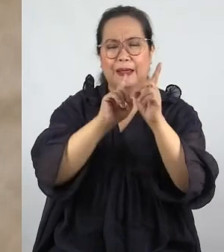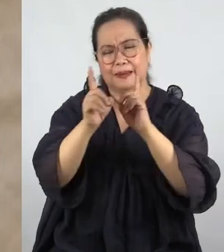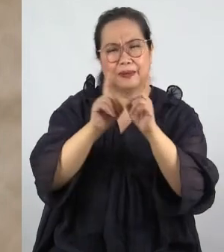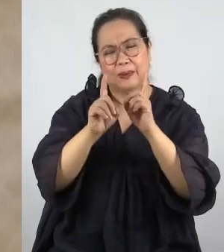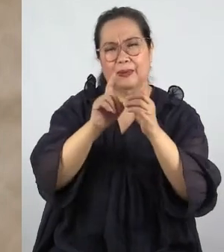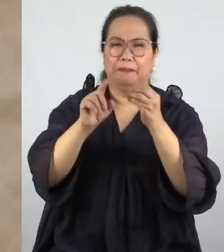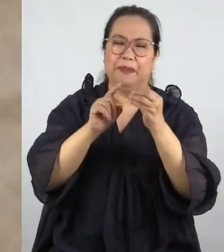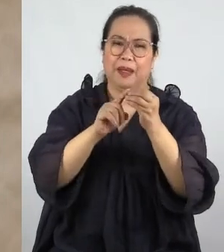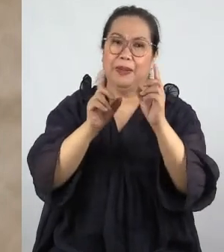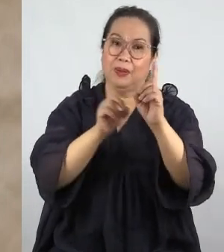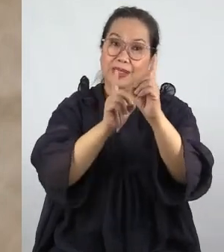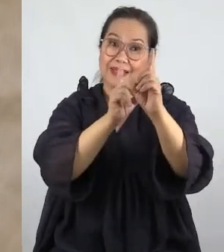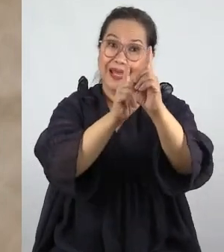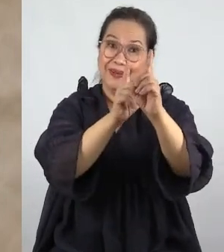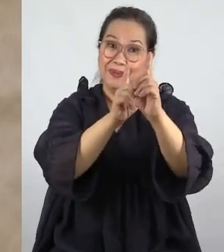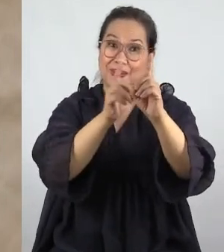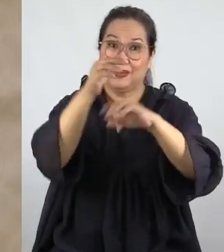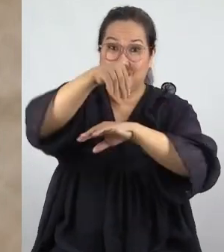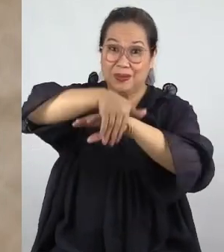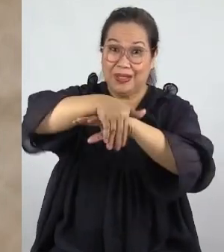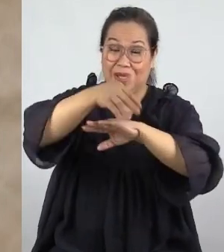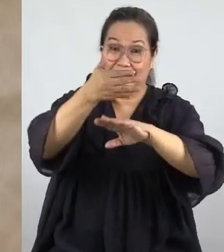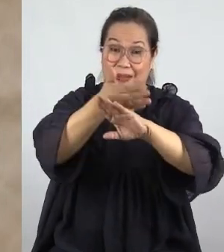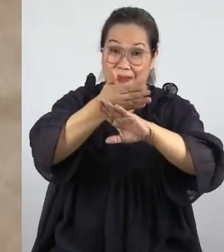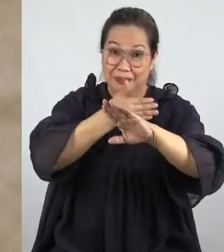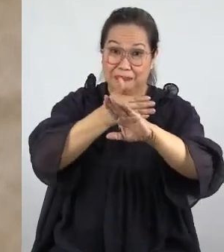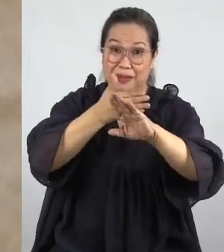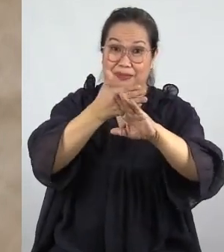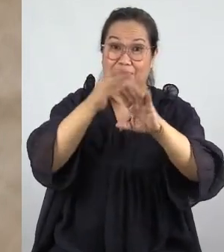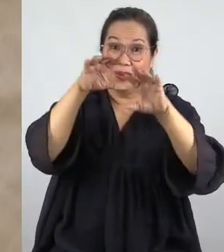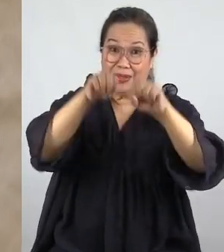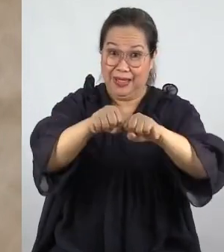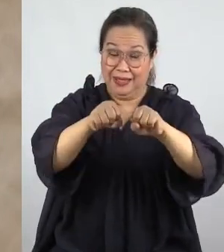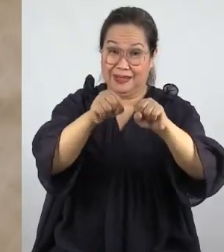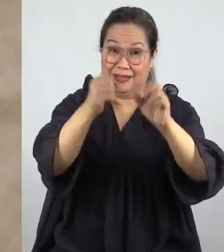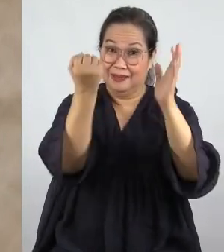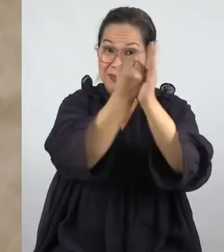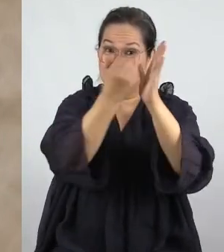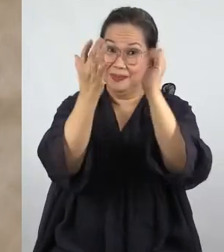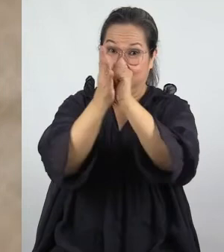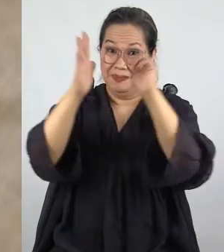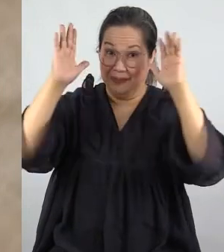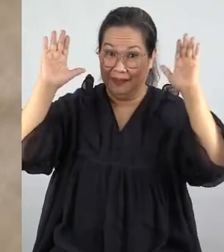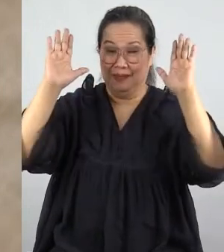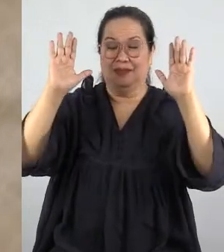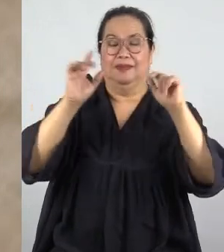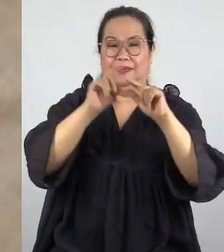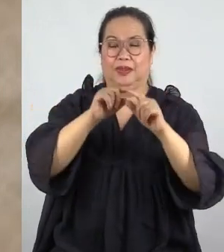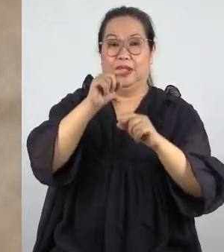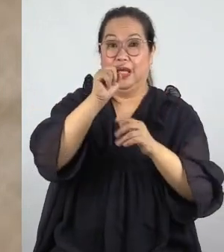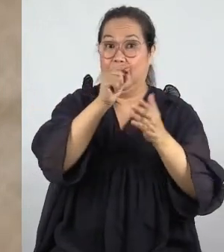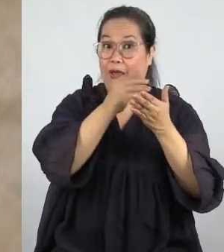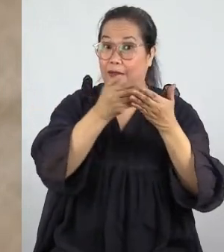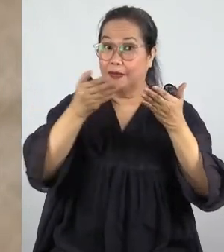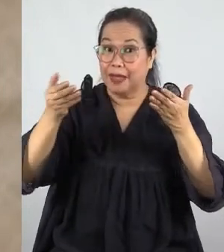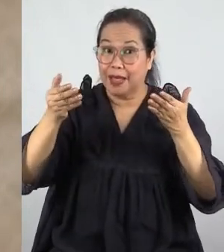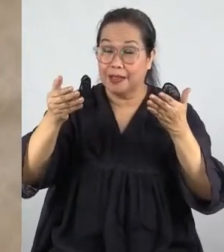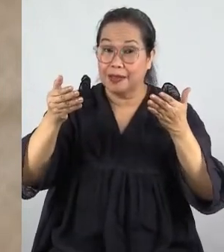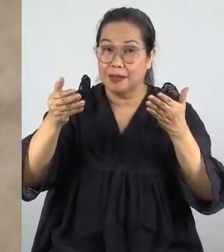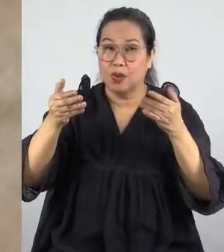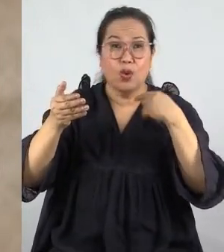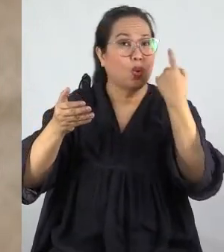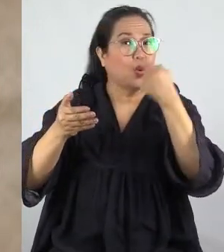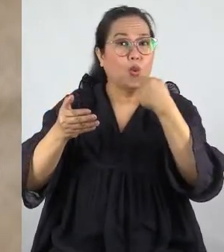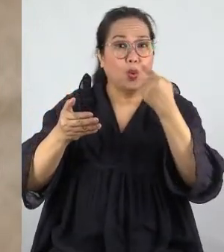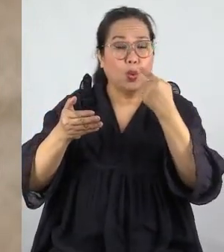kanyang mga disipulo yung gabi bago siya ipako sa krus. Ang sabi niya, these things, yung